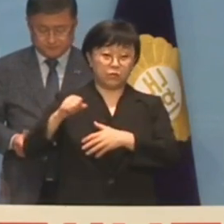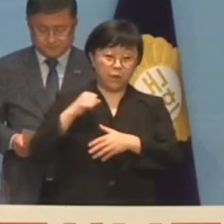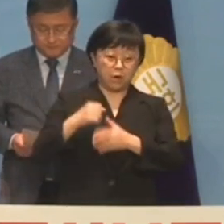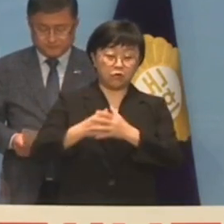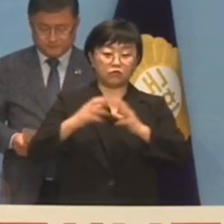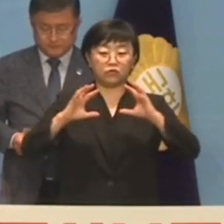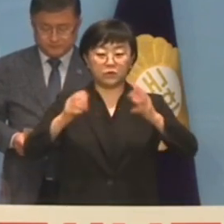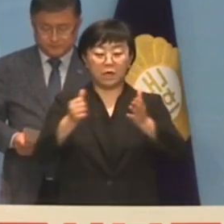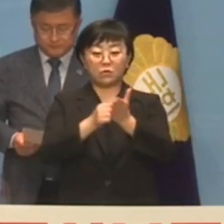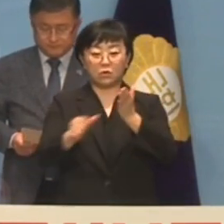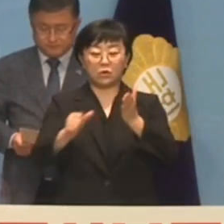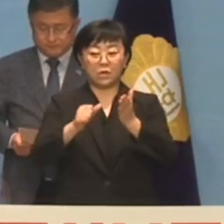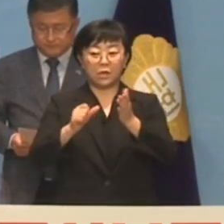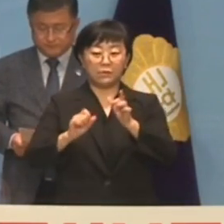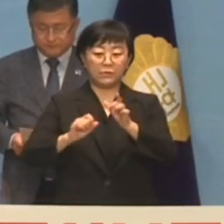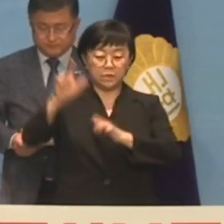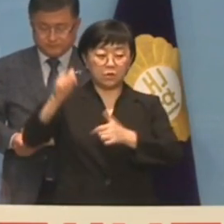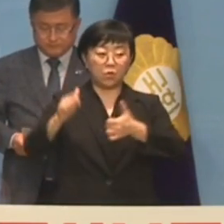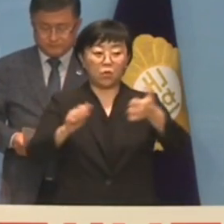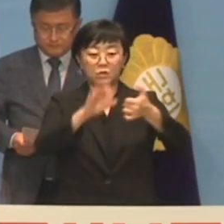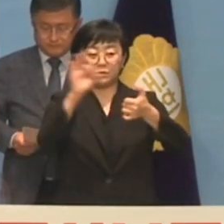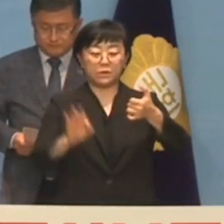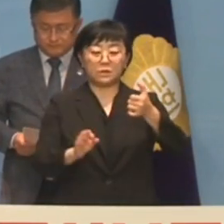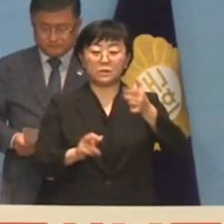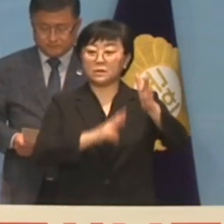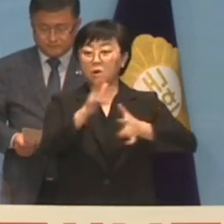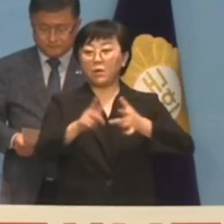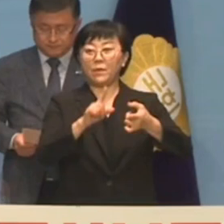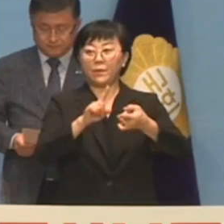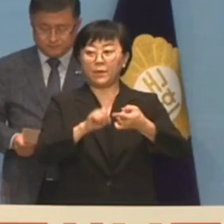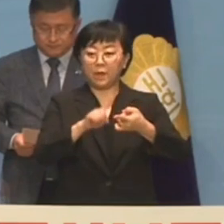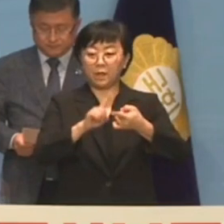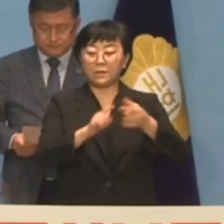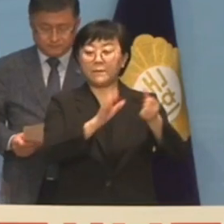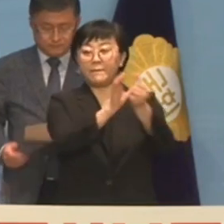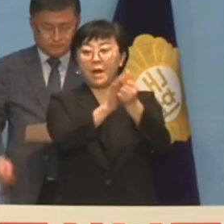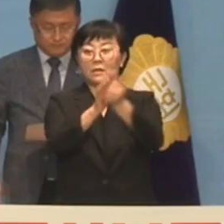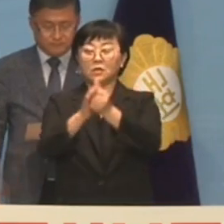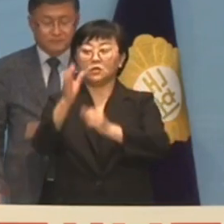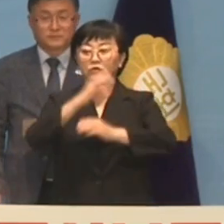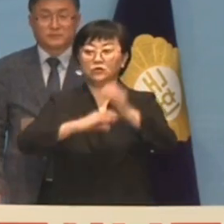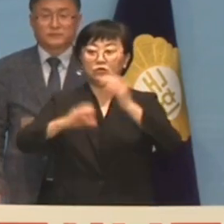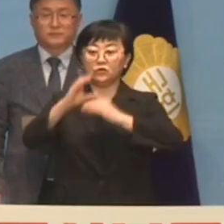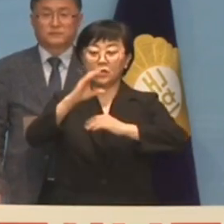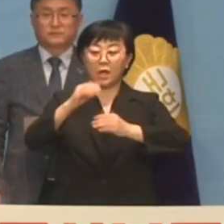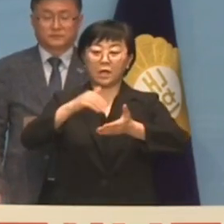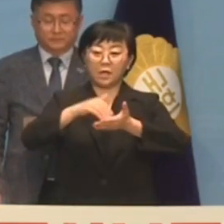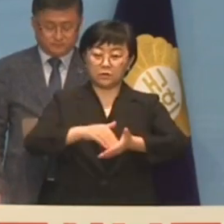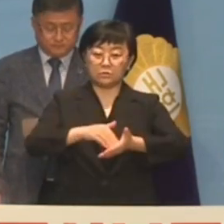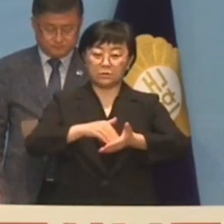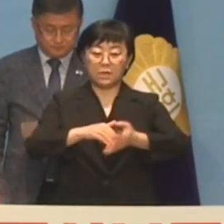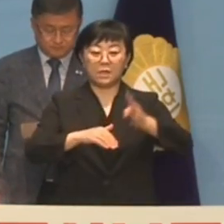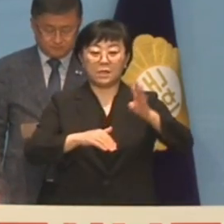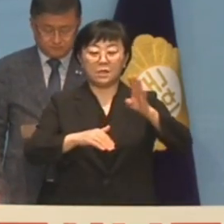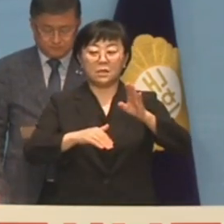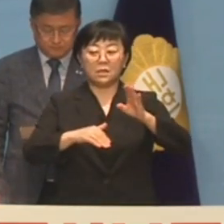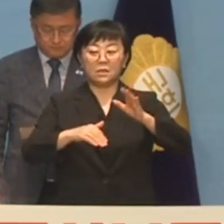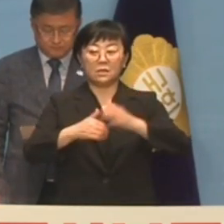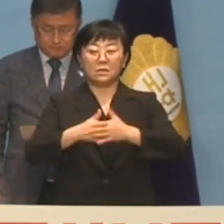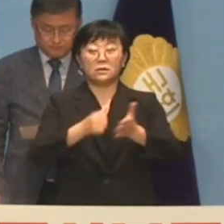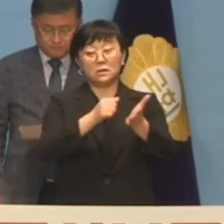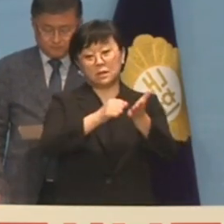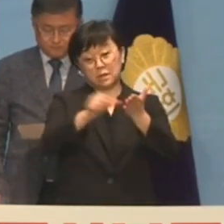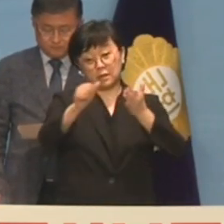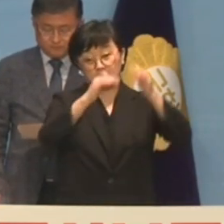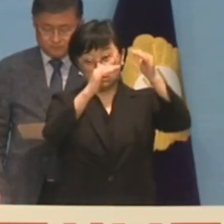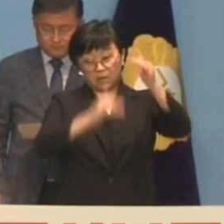비중이 50%를 넘는 사업에 대해 부여해오던 추가 가중치를 사실상